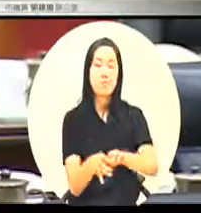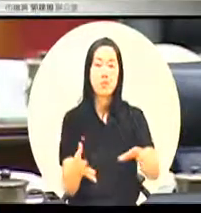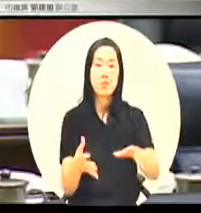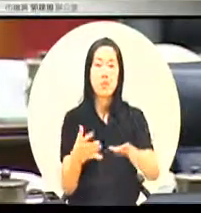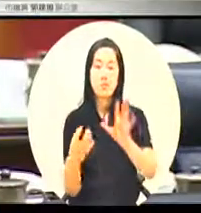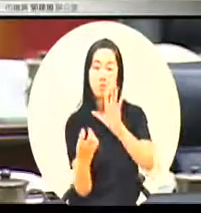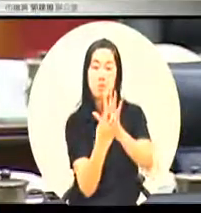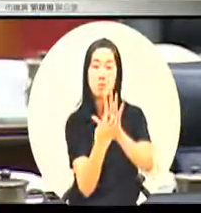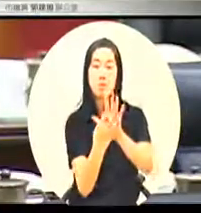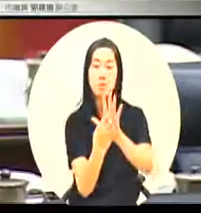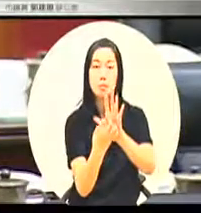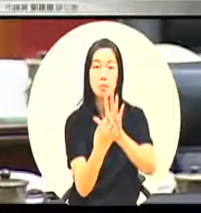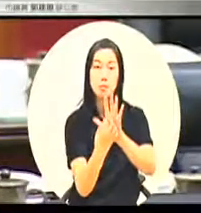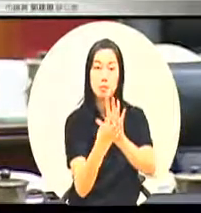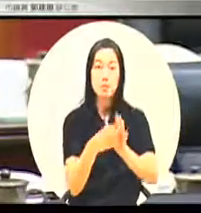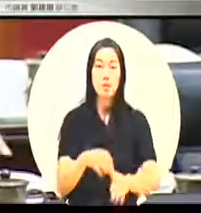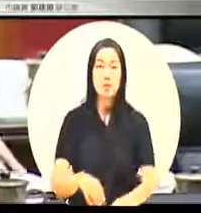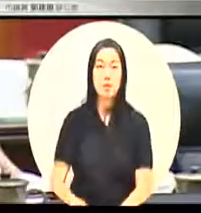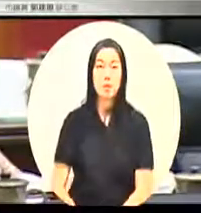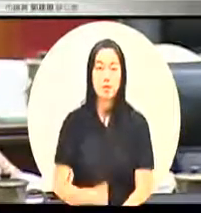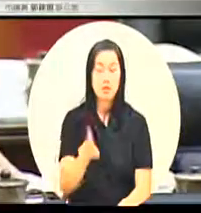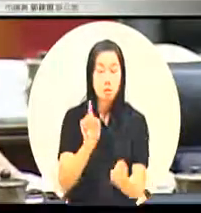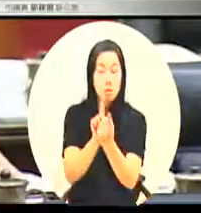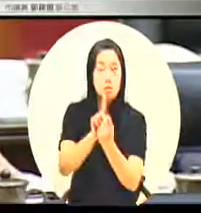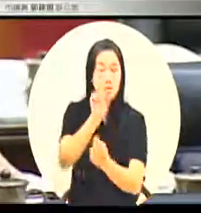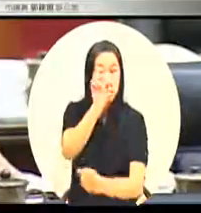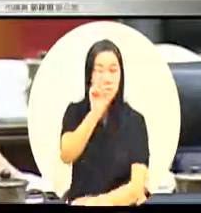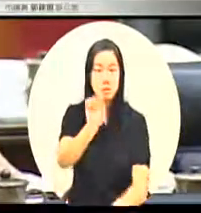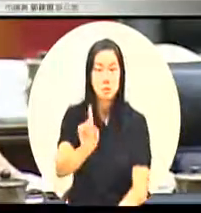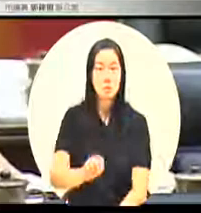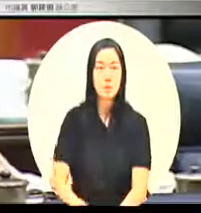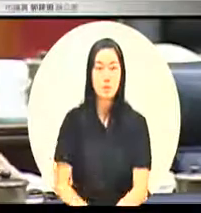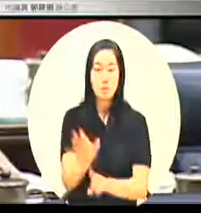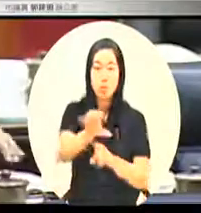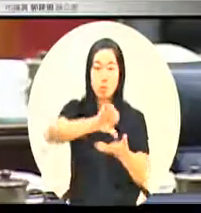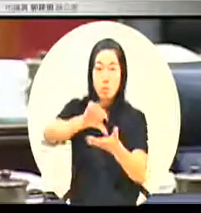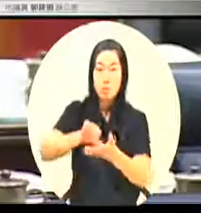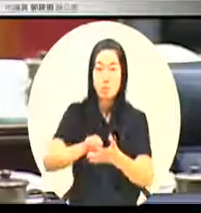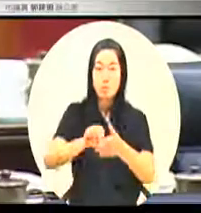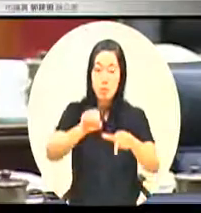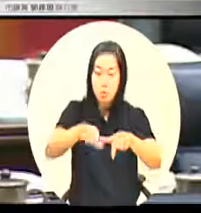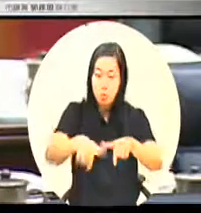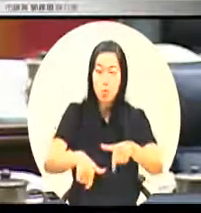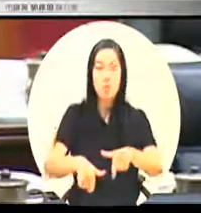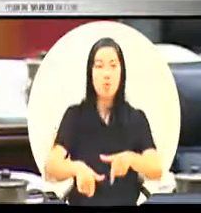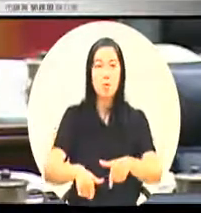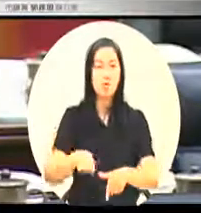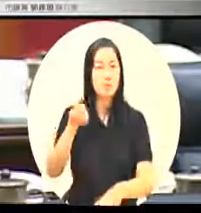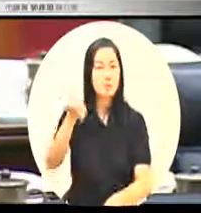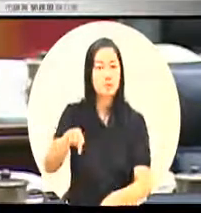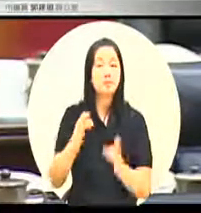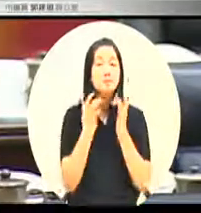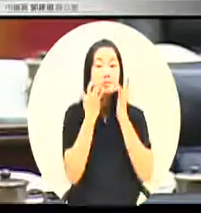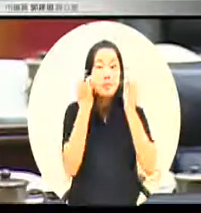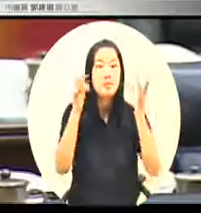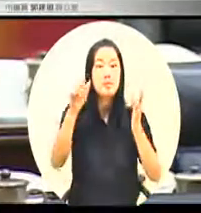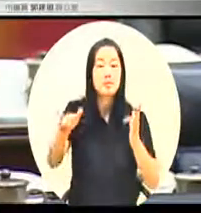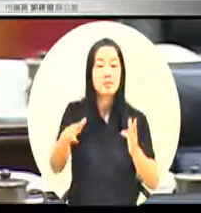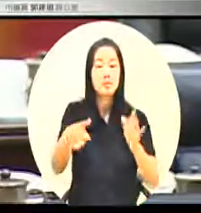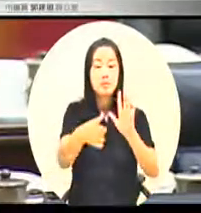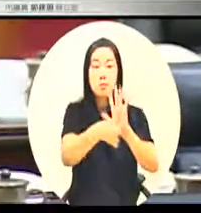章食品进来。进来，你也会遇到一件事情哦。农产公司是不是会跟彩顶头无啥